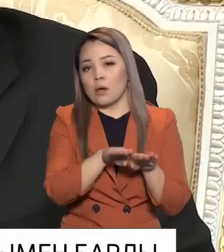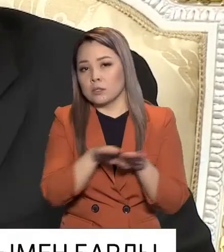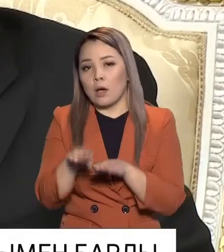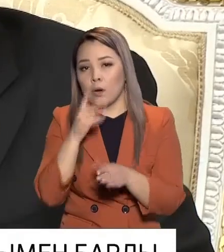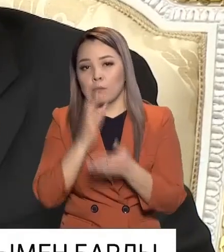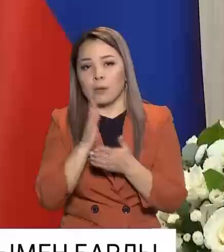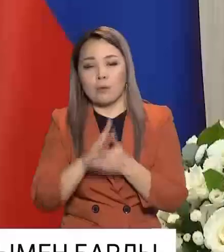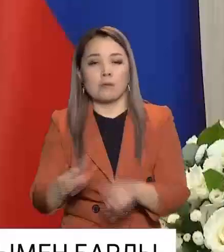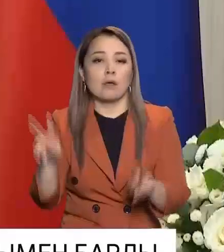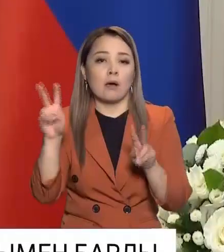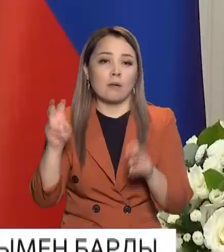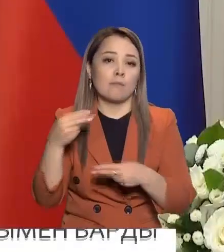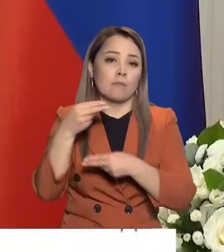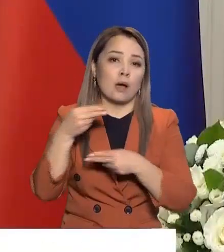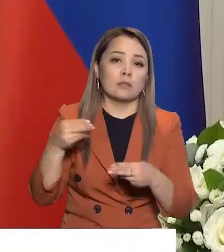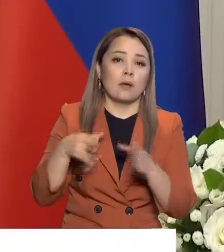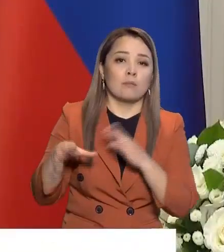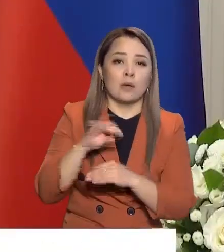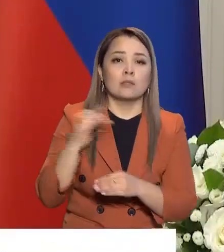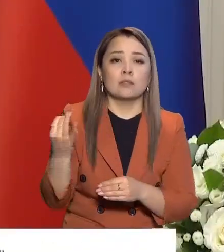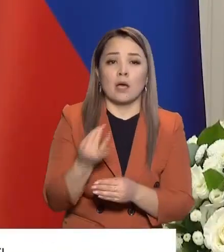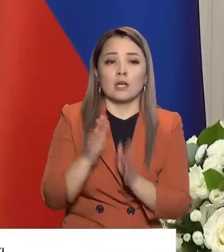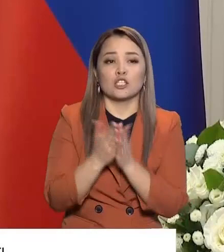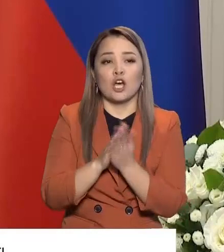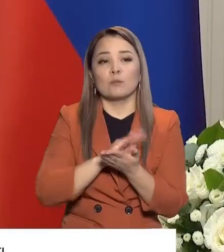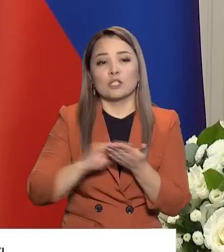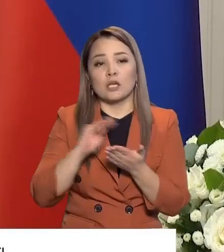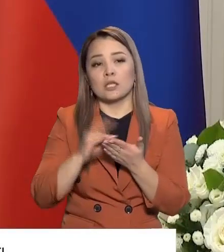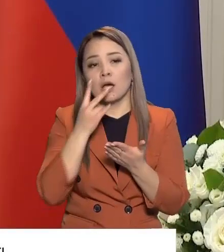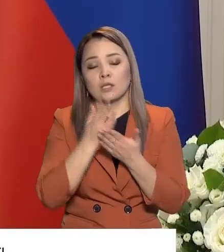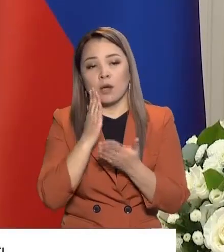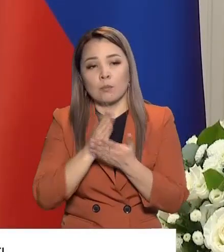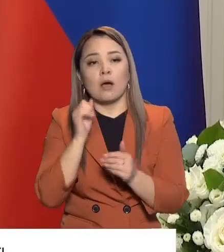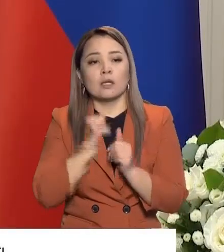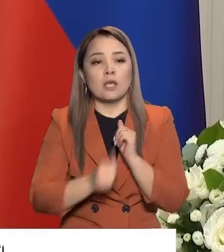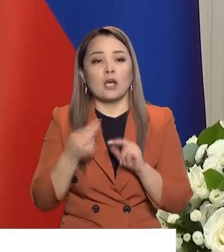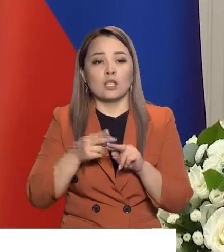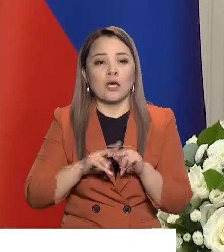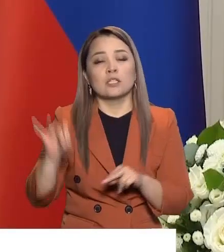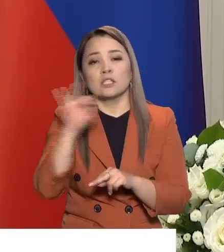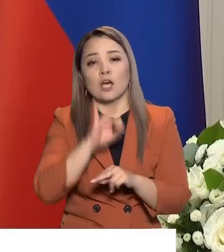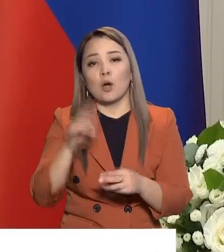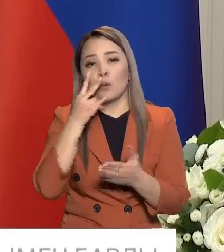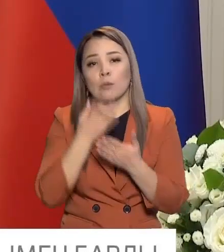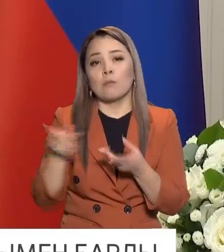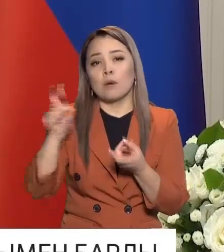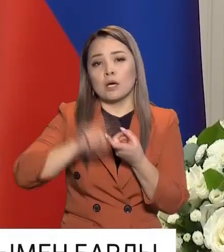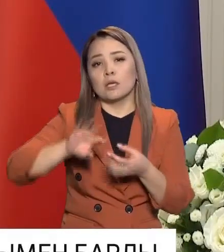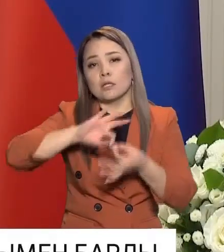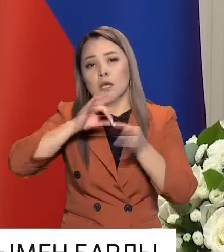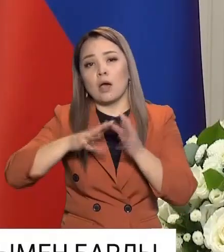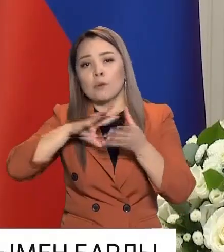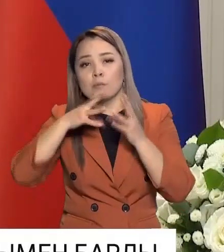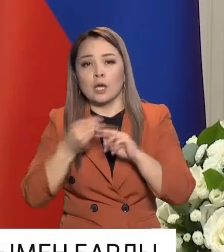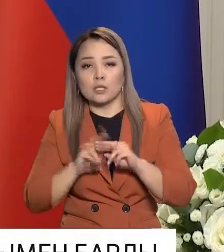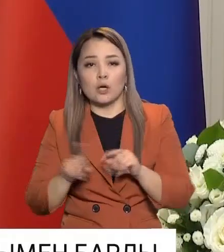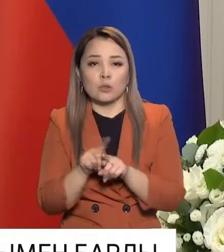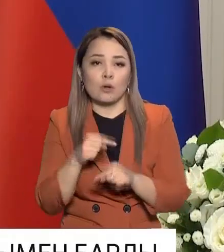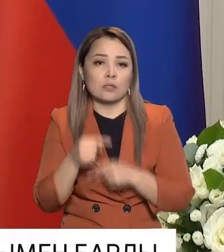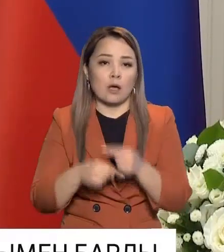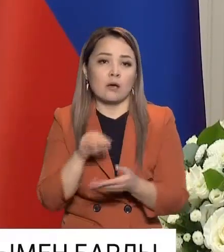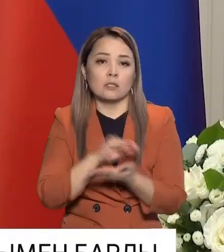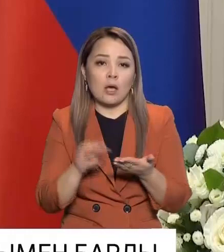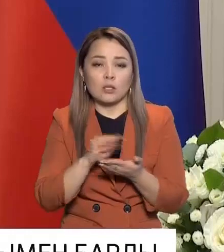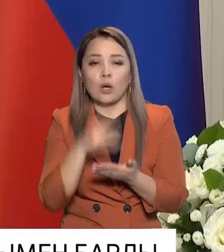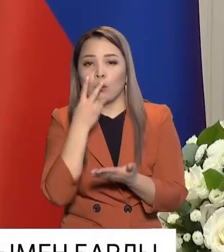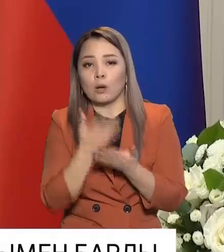жазылған мақалалар мен кітаптарды қызыға оқимын. Оқыған сайын тарихи байланыстарымыздың соншалықты терең әрі сабақтасып жатқанына